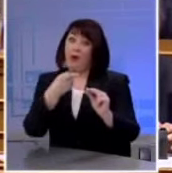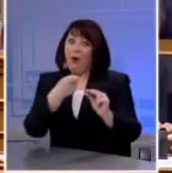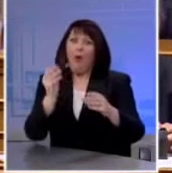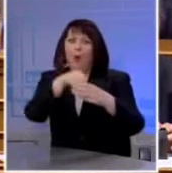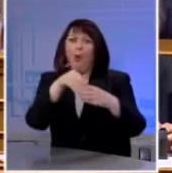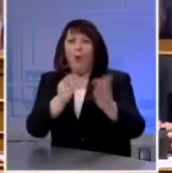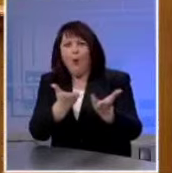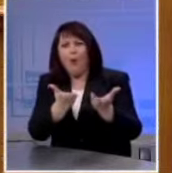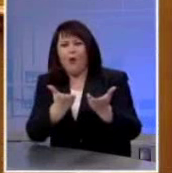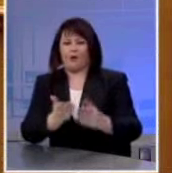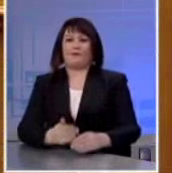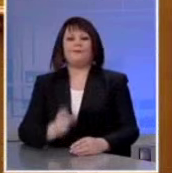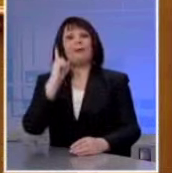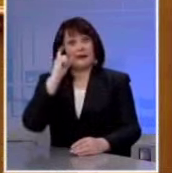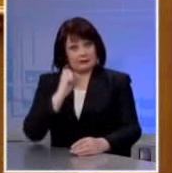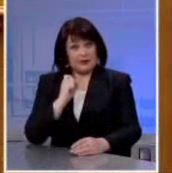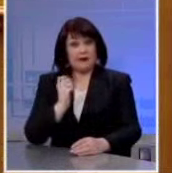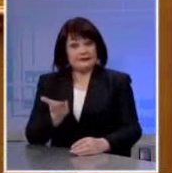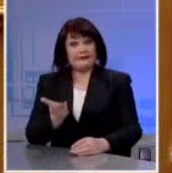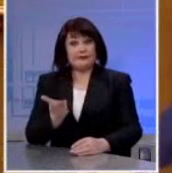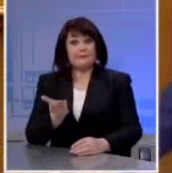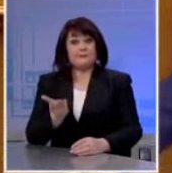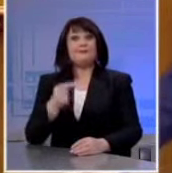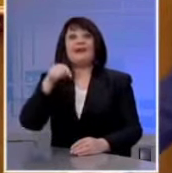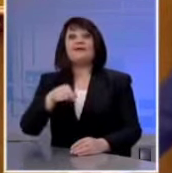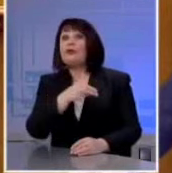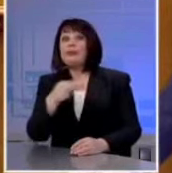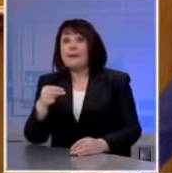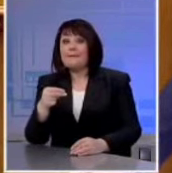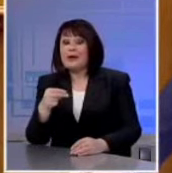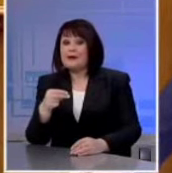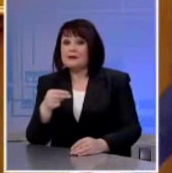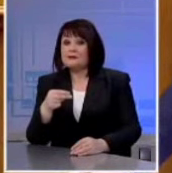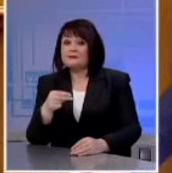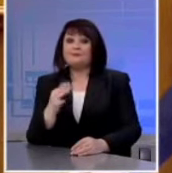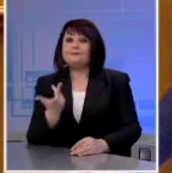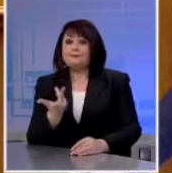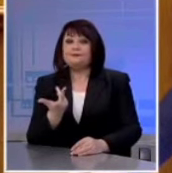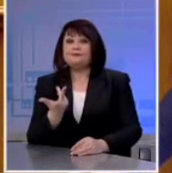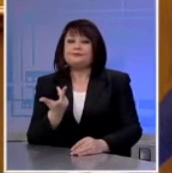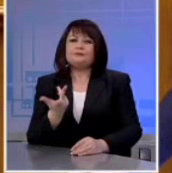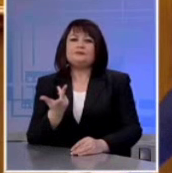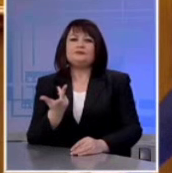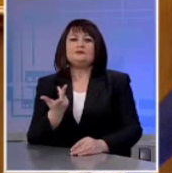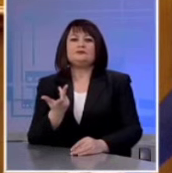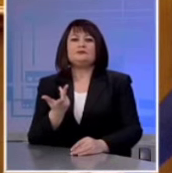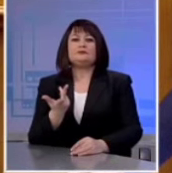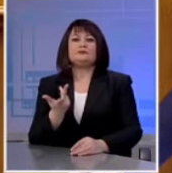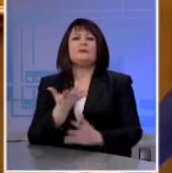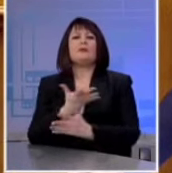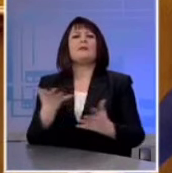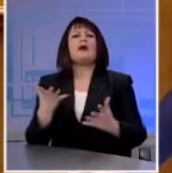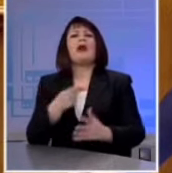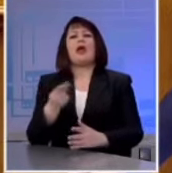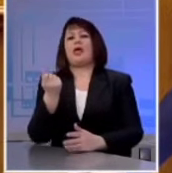Γνωρίζετε βεβαίως ότι για την εν λόγω υπόθεση η οποία αφορά μεγάλα οικονομικά